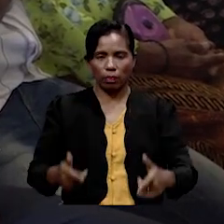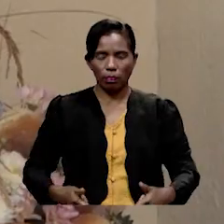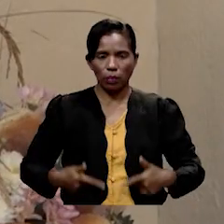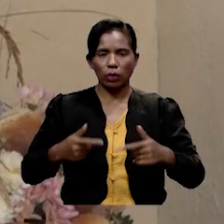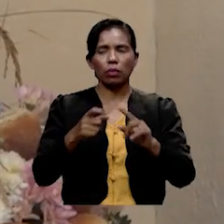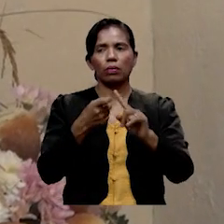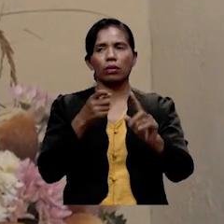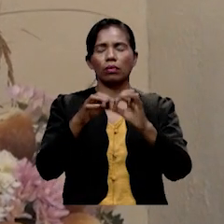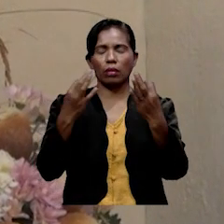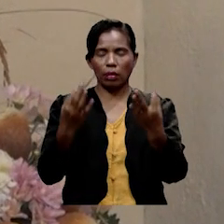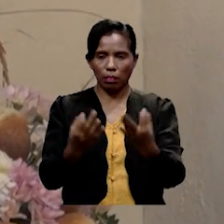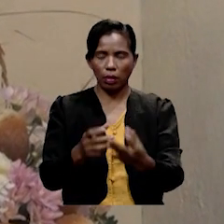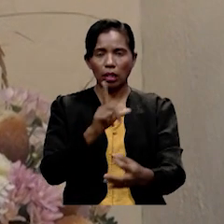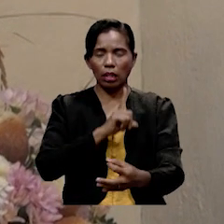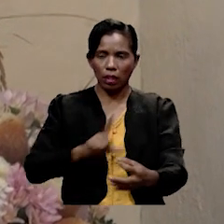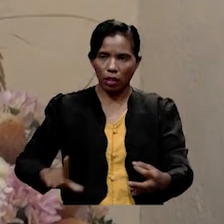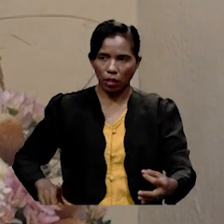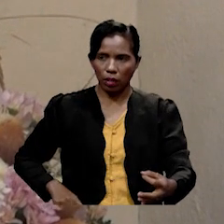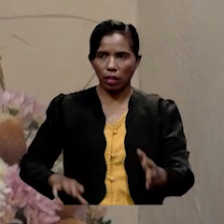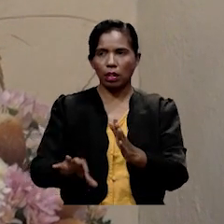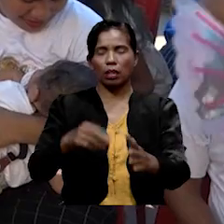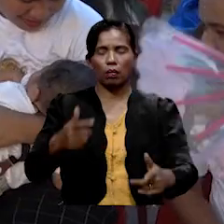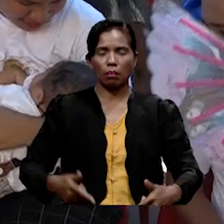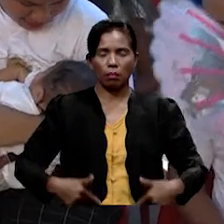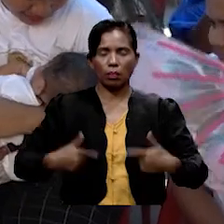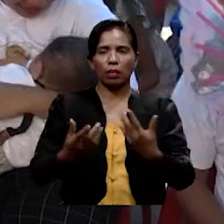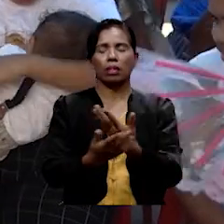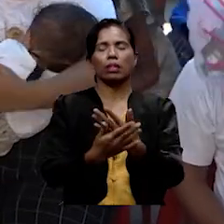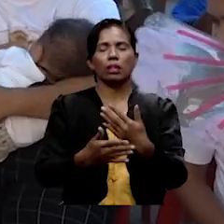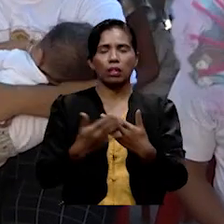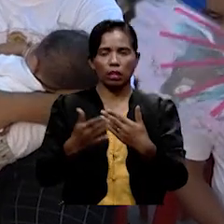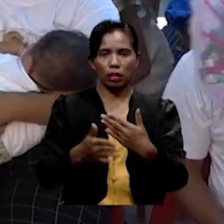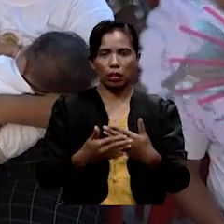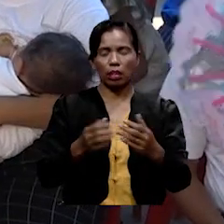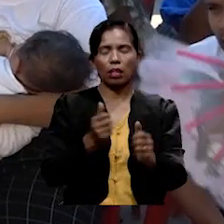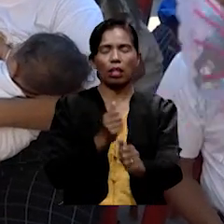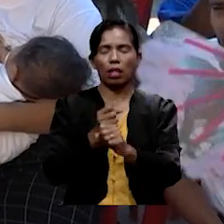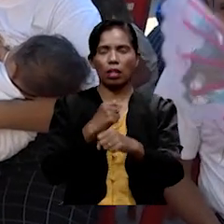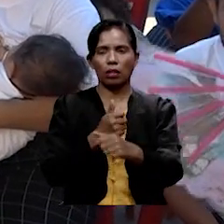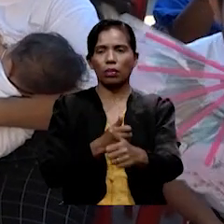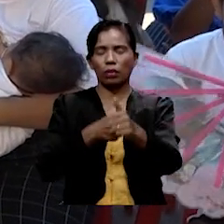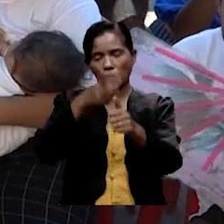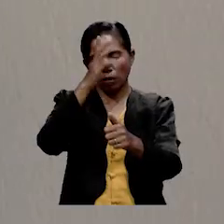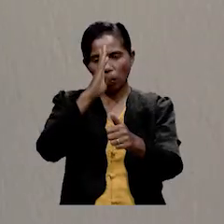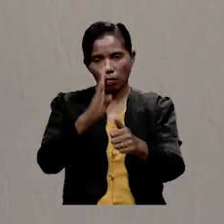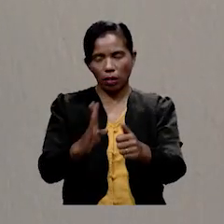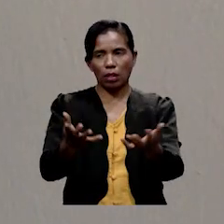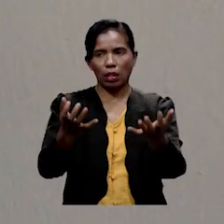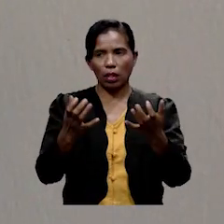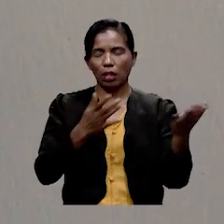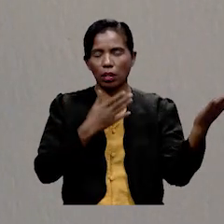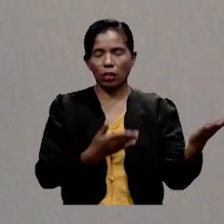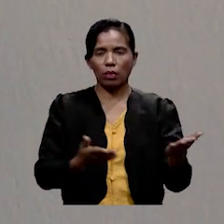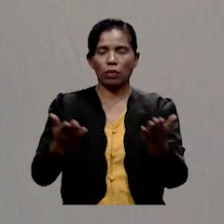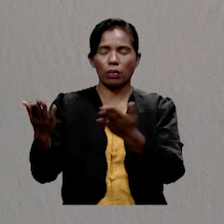familia liurainya on mebenye hili mori simples haraik ang nuhalo tuir maromak ni hakarak udilori nye